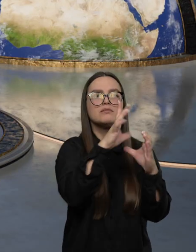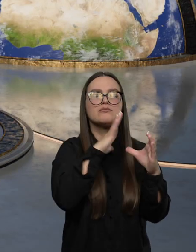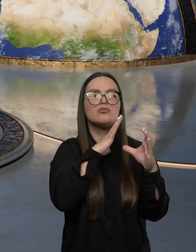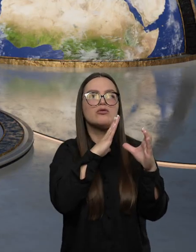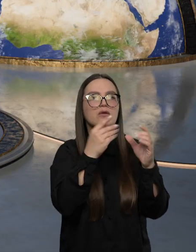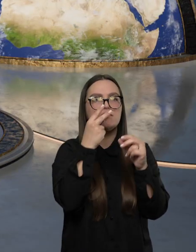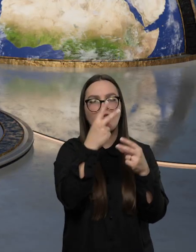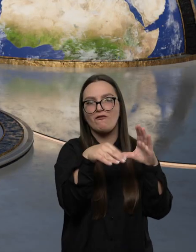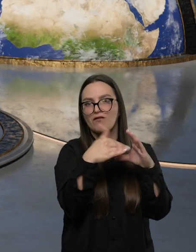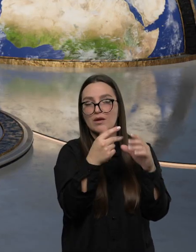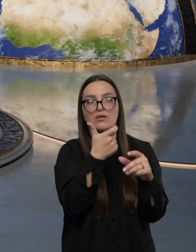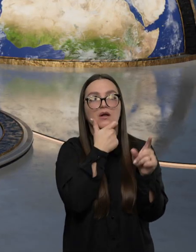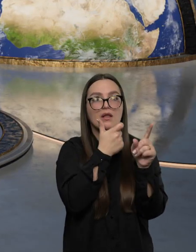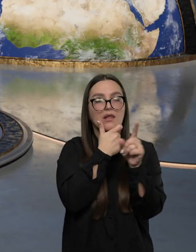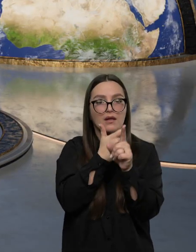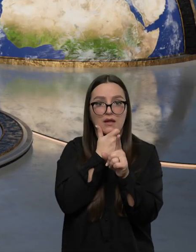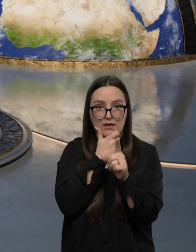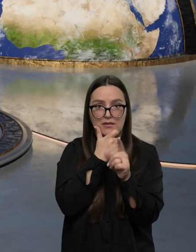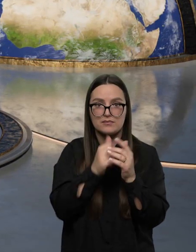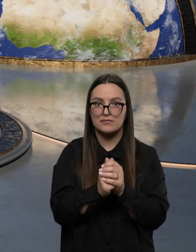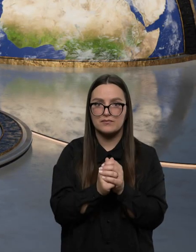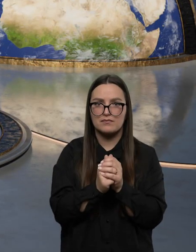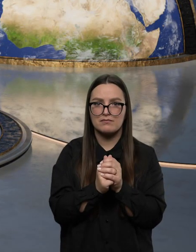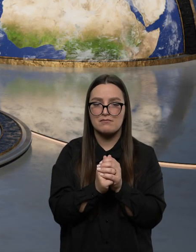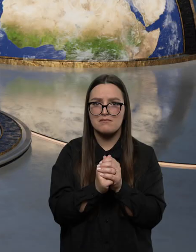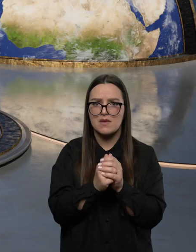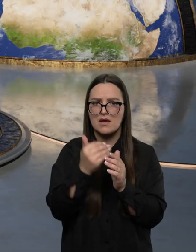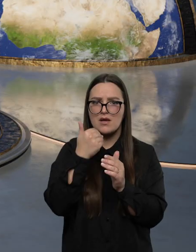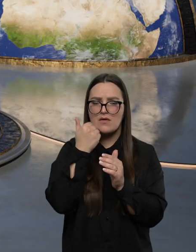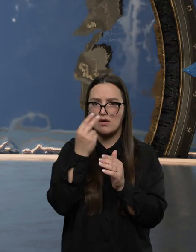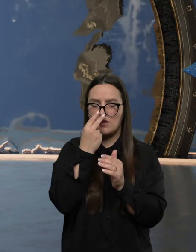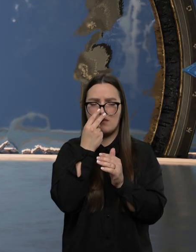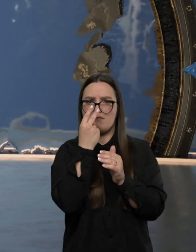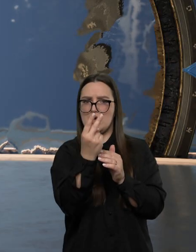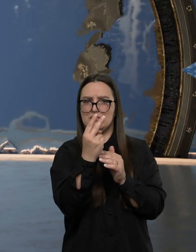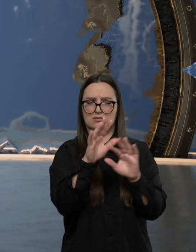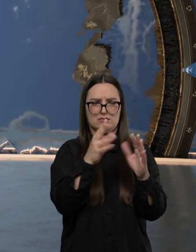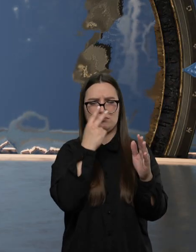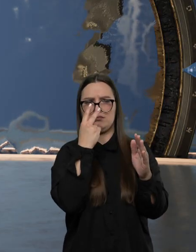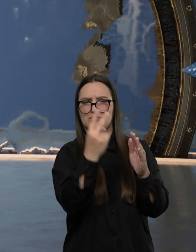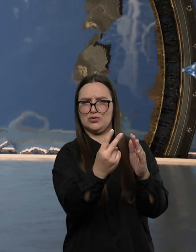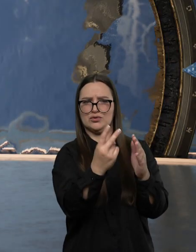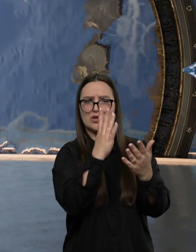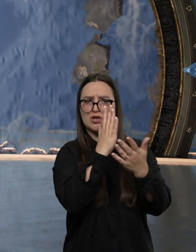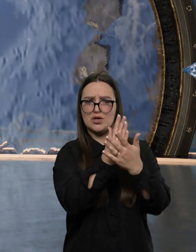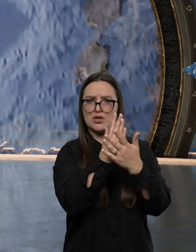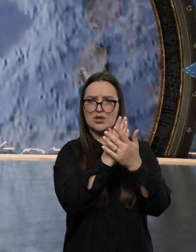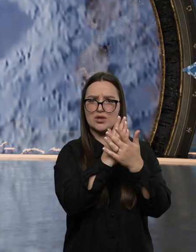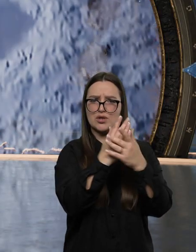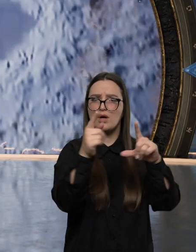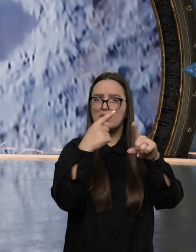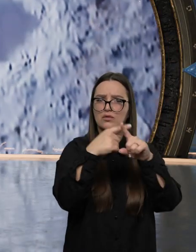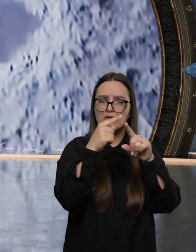virš Mėnulio, daug tokių yra. Ir kažkaip prieš akis tam tikrų kampų ateina,